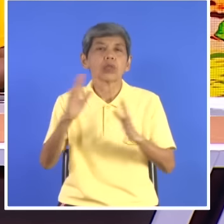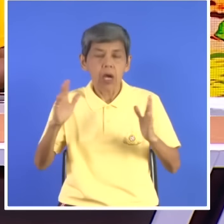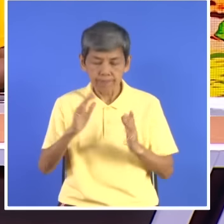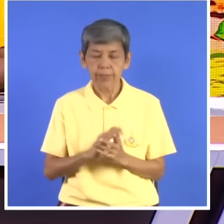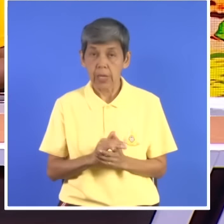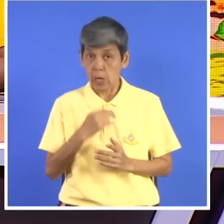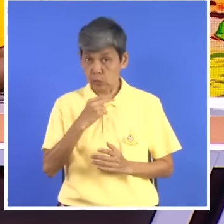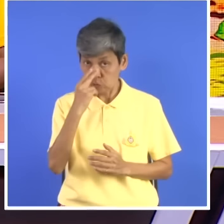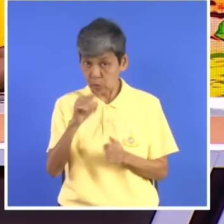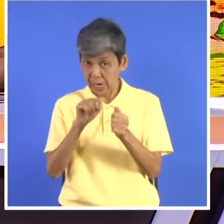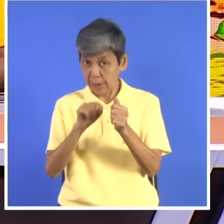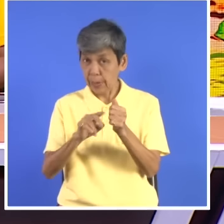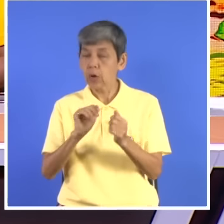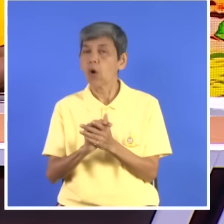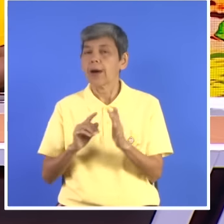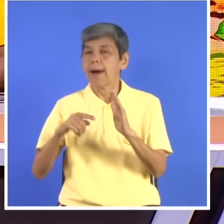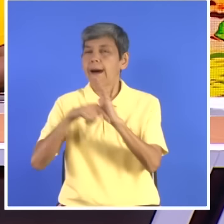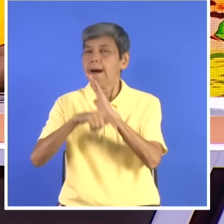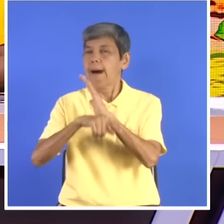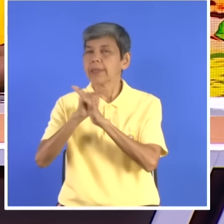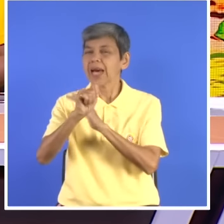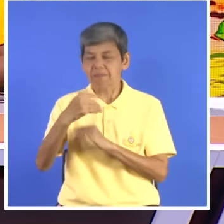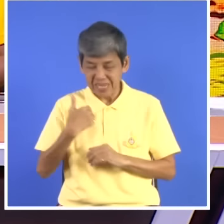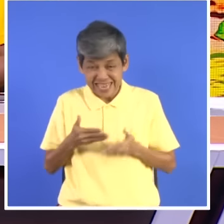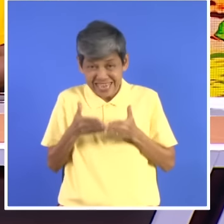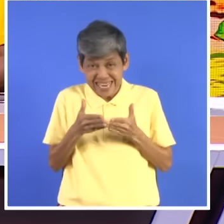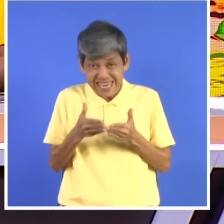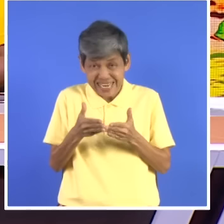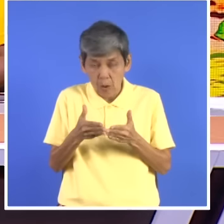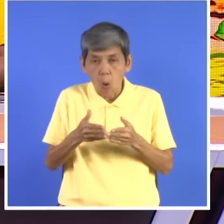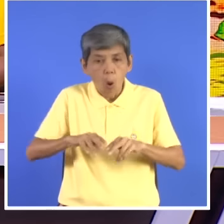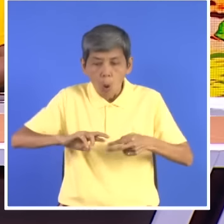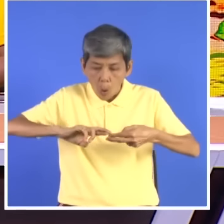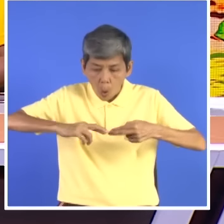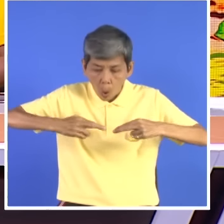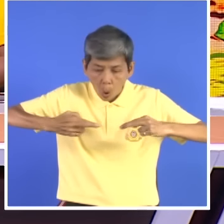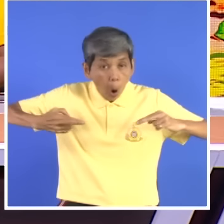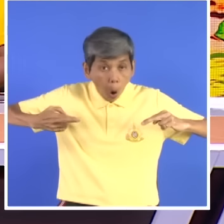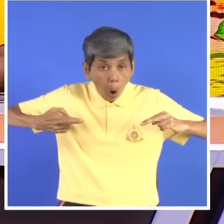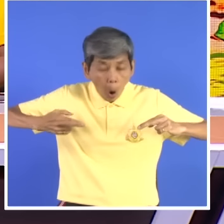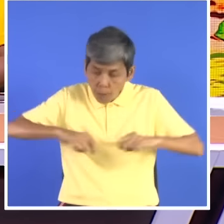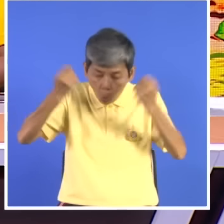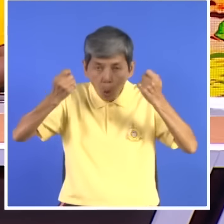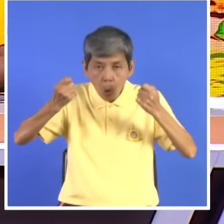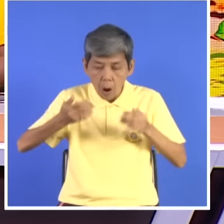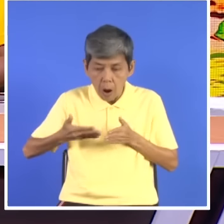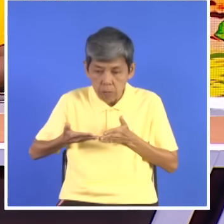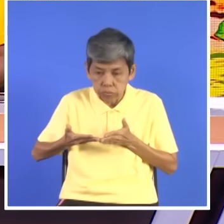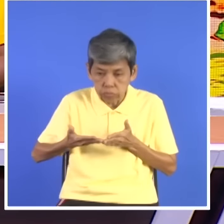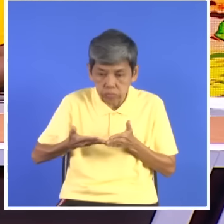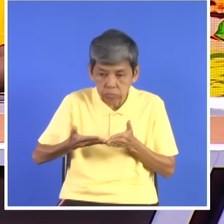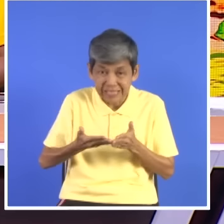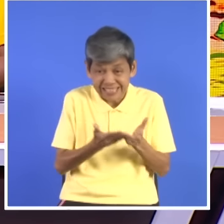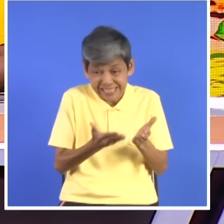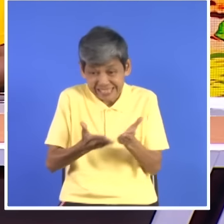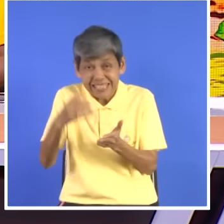ริ่มต้นกันที่อำเภอคลองใหญ่จังหวัดตราดนะครับเมื่อวานนี้เขาบอกว่าเรือใหญ่เนี่ยเชือกขาดแล้วก็พุ่งไปชนเรือเล็กเรือเล็กเนี่ยจมกว่า10ล